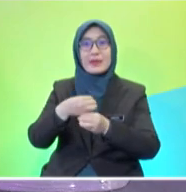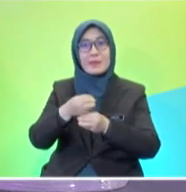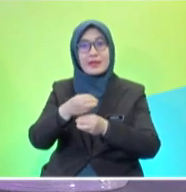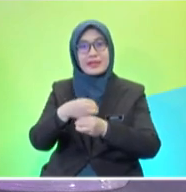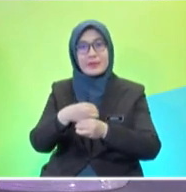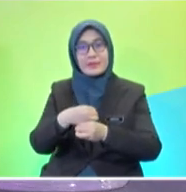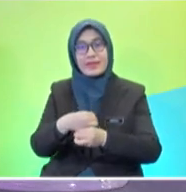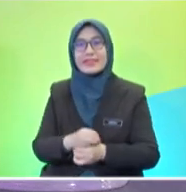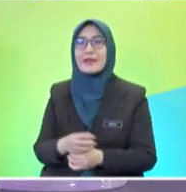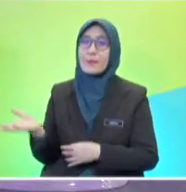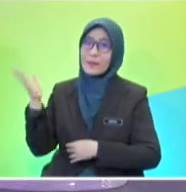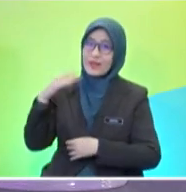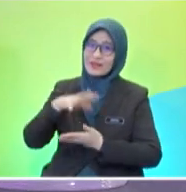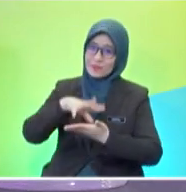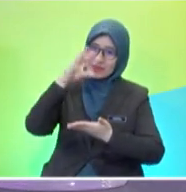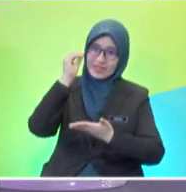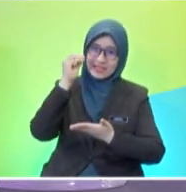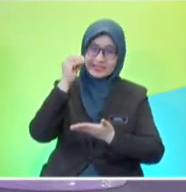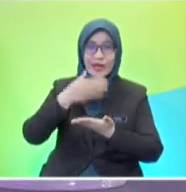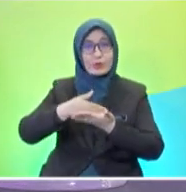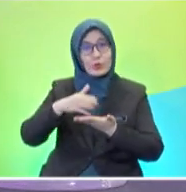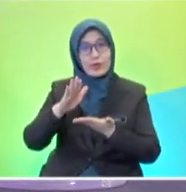tolak dan perseorangan